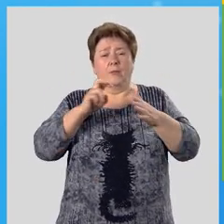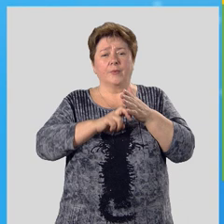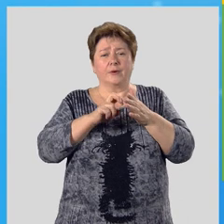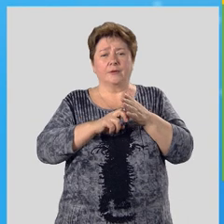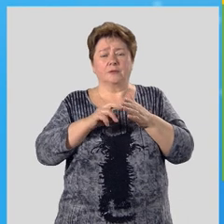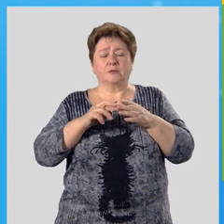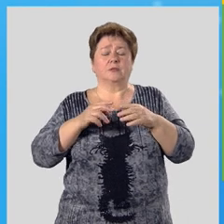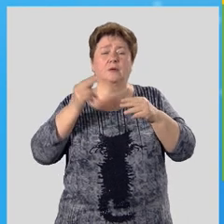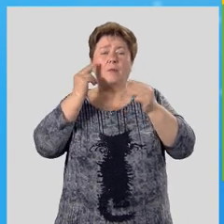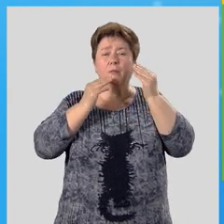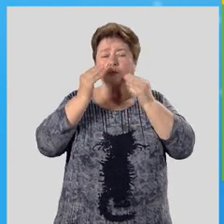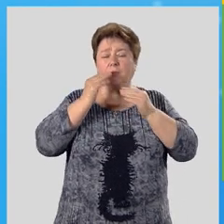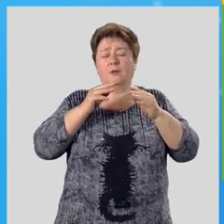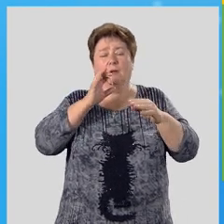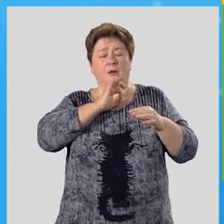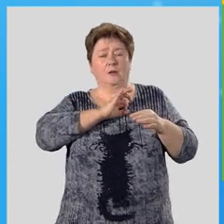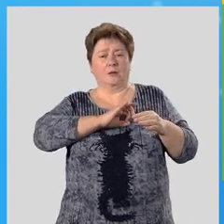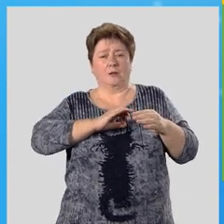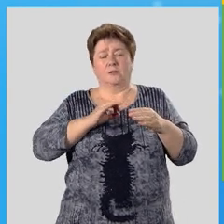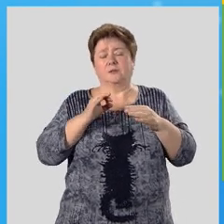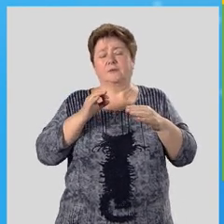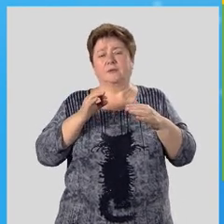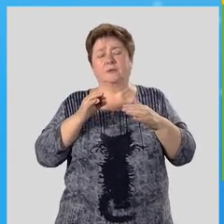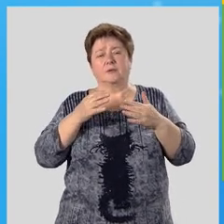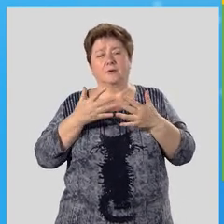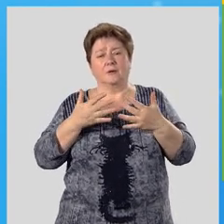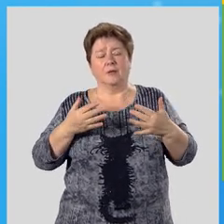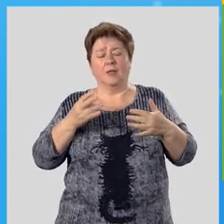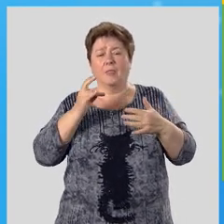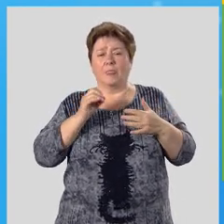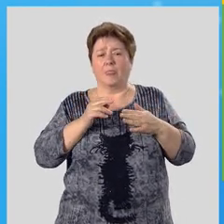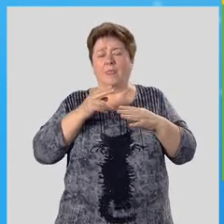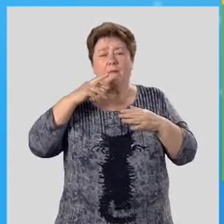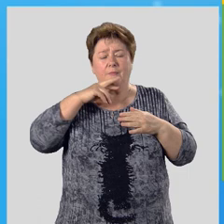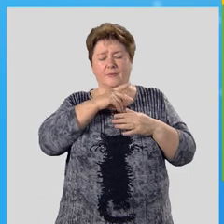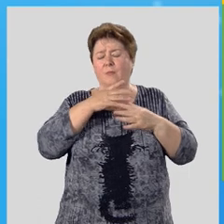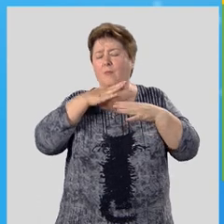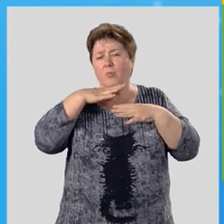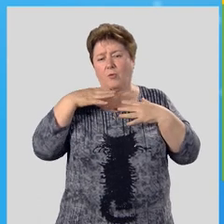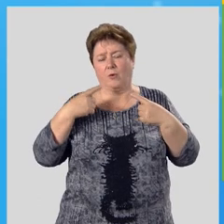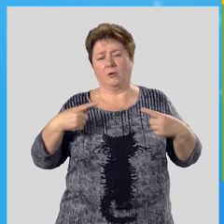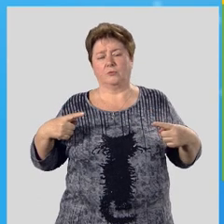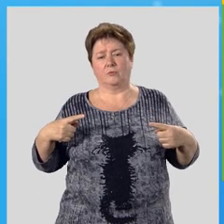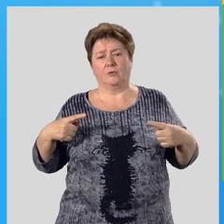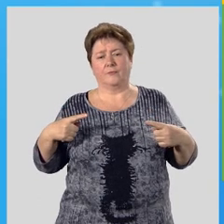проверка косметических и лекарственных препаратов на безвредность и многое-многое